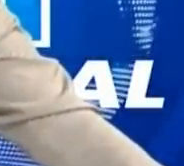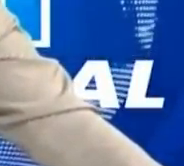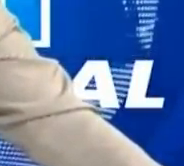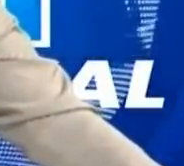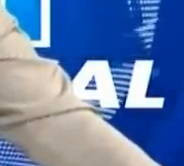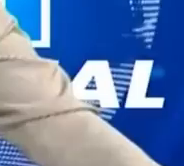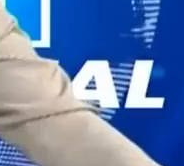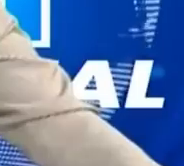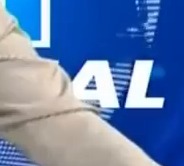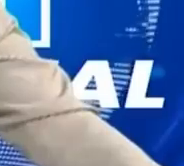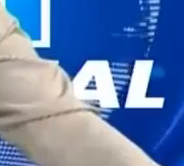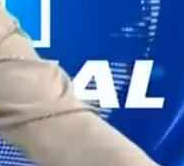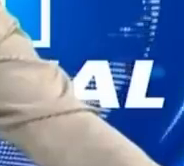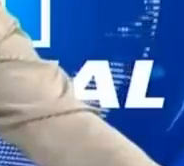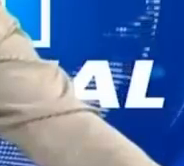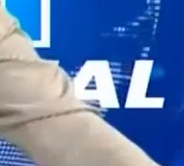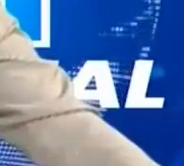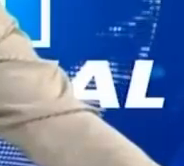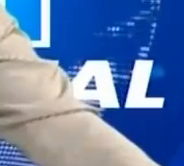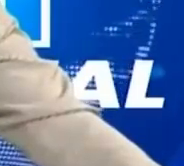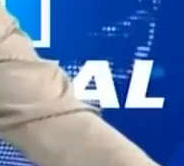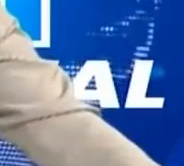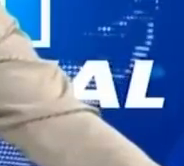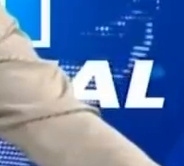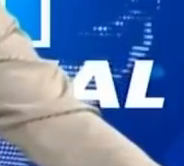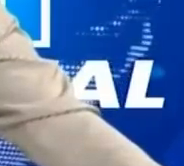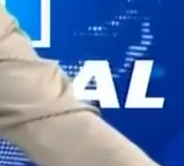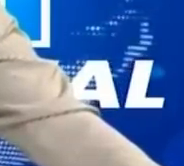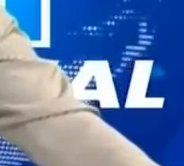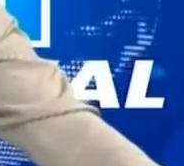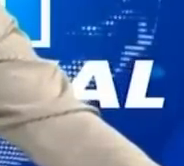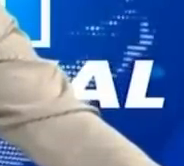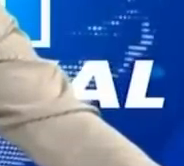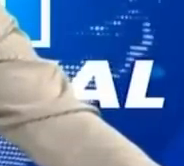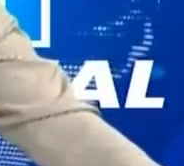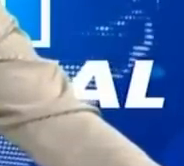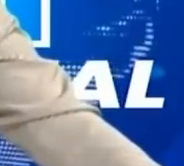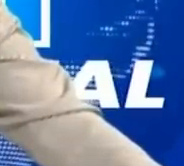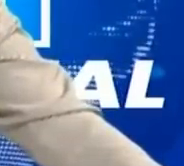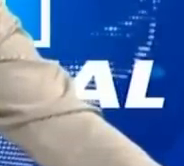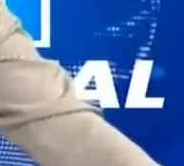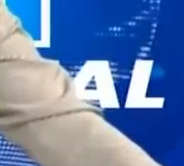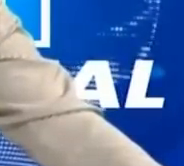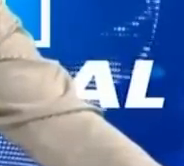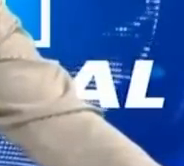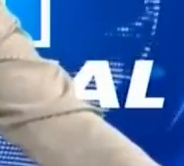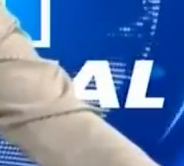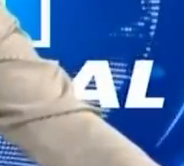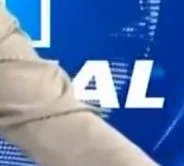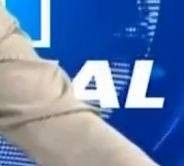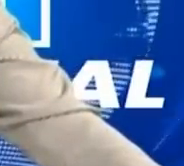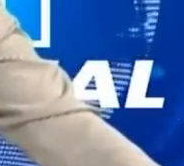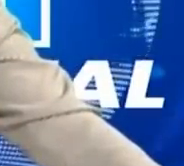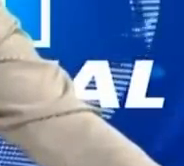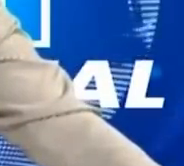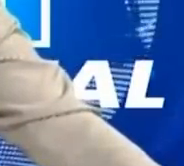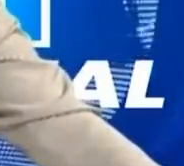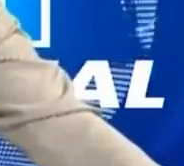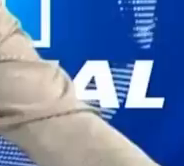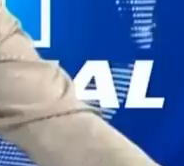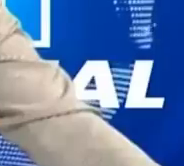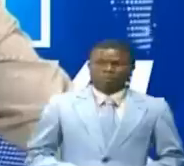la mobilisation générale et à l'unité des Congolais pour la sauvegarde de l'intégrité nationale. Après cet appel, les